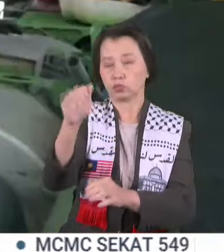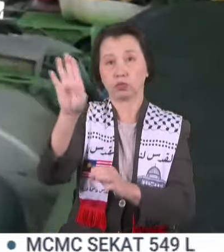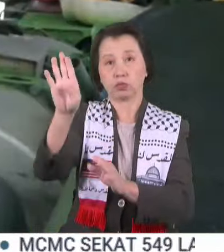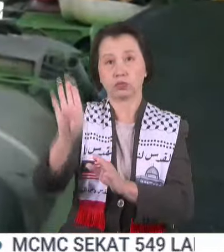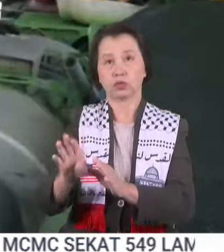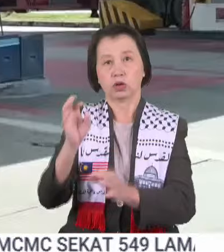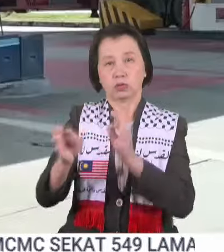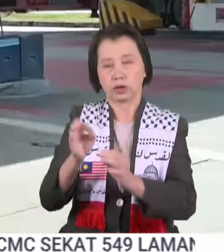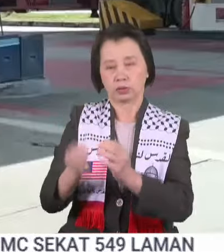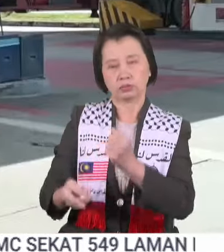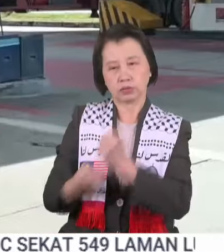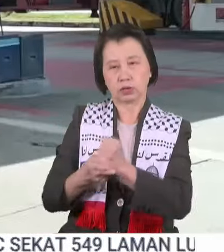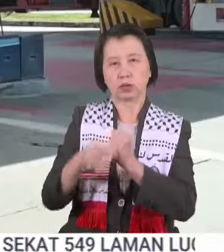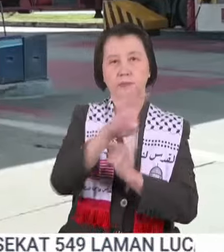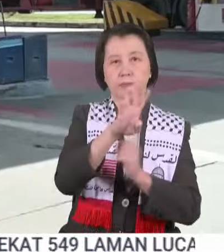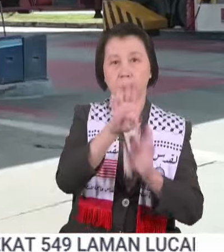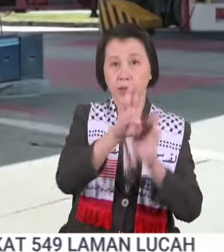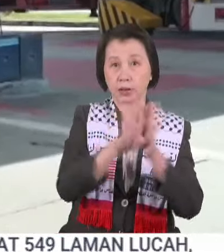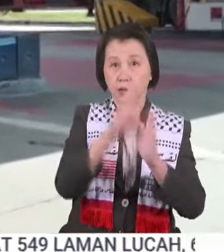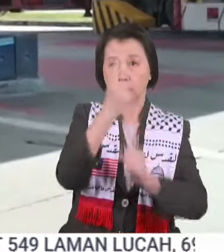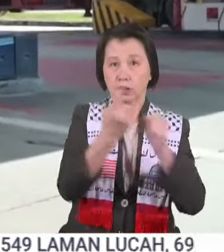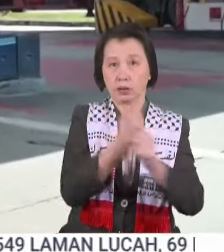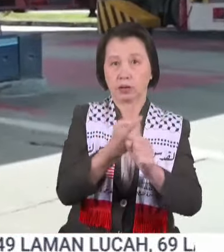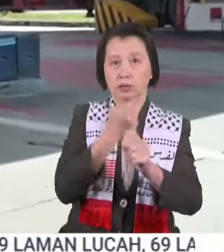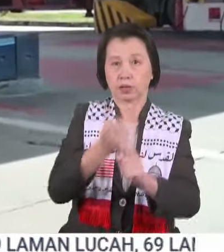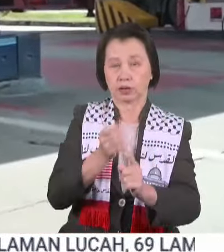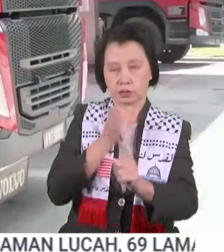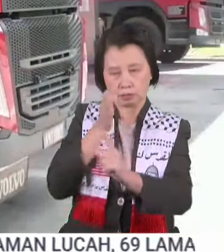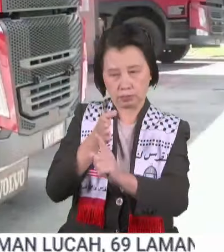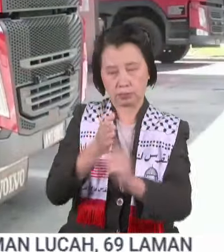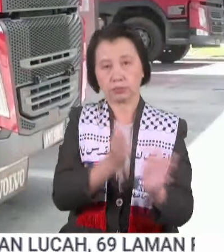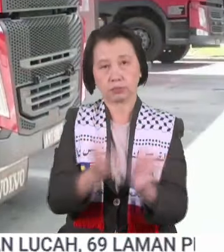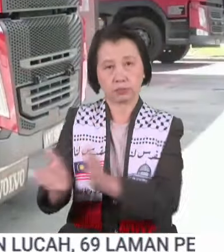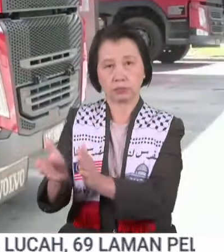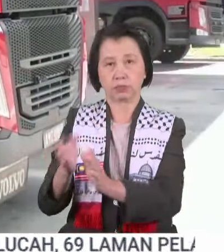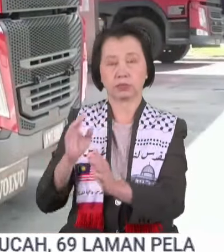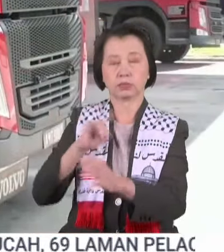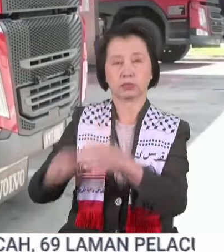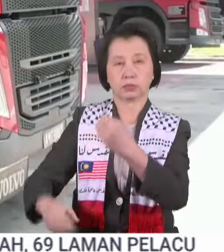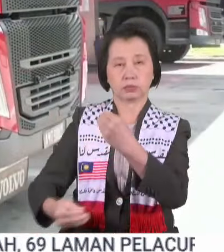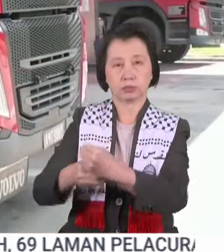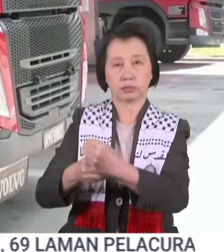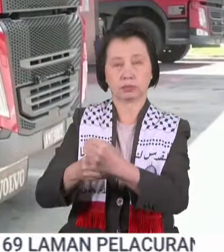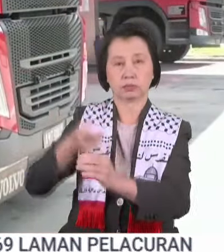penjimatan dianggar RM4 bilion setahun daripada penyasaran semula subsidi diesel.